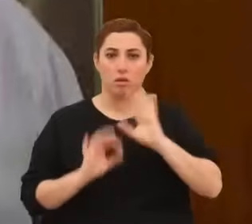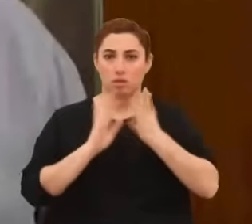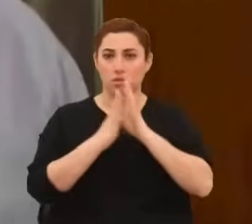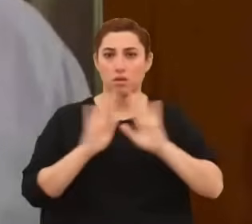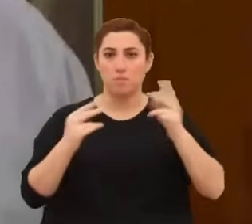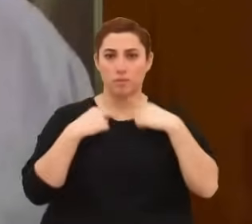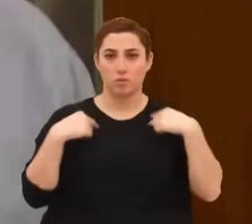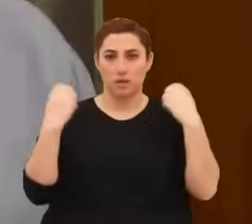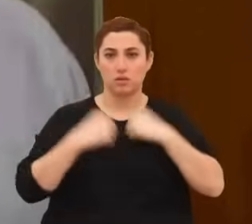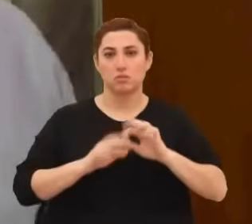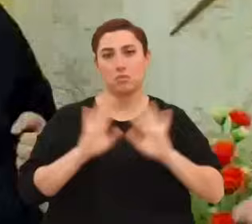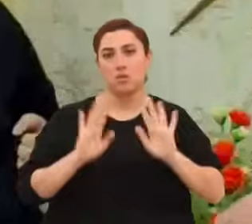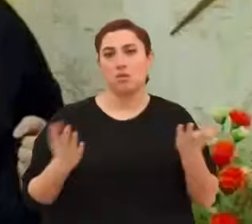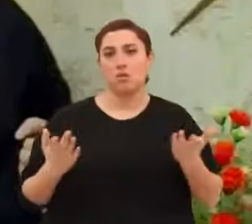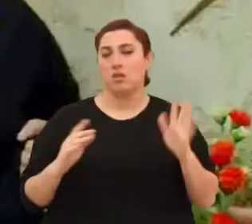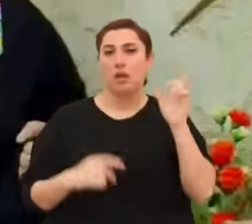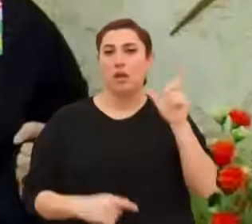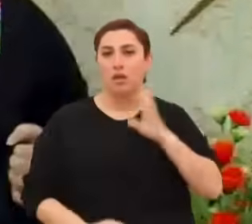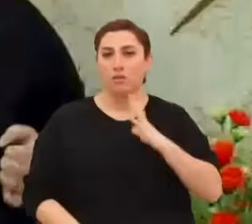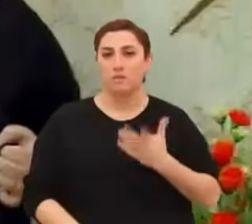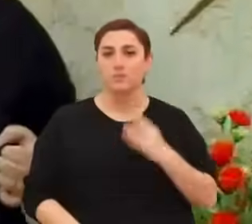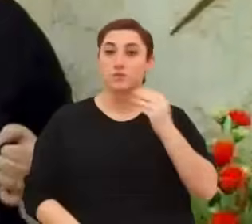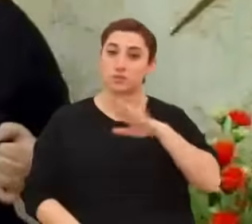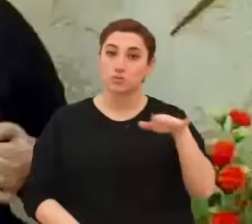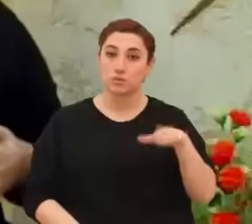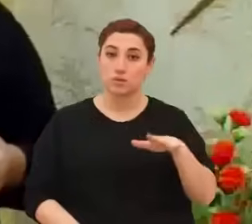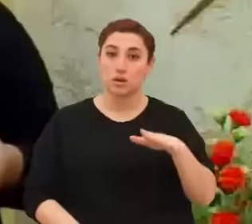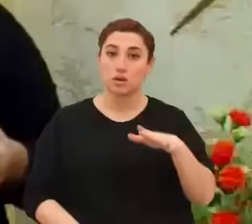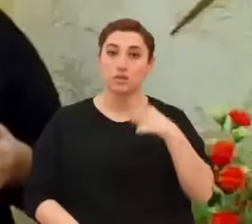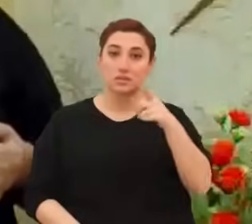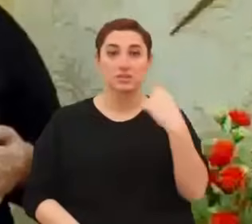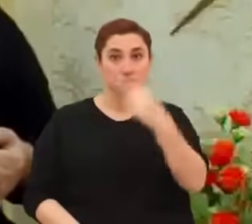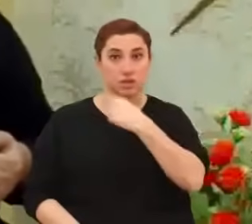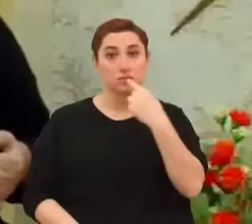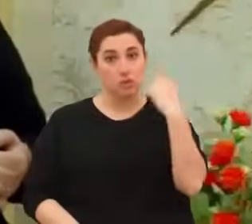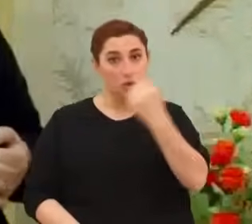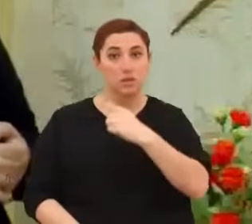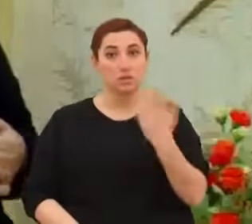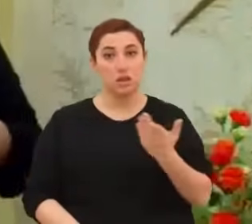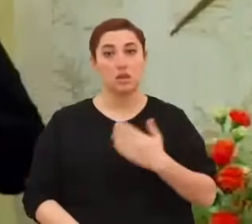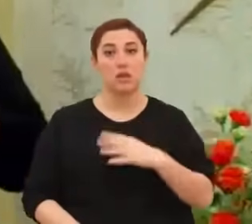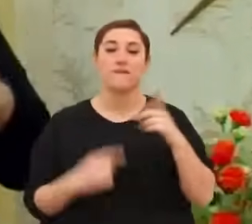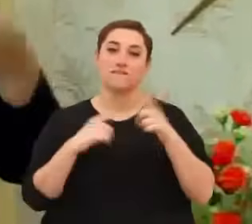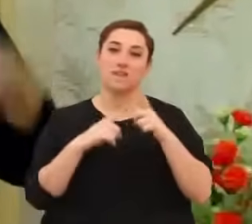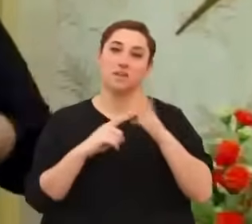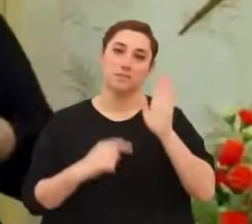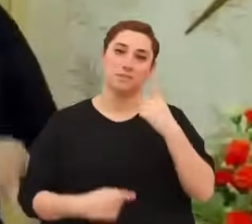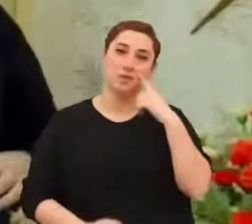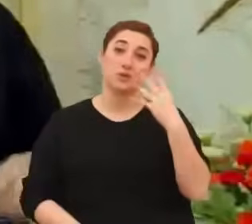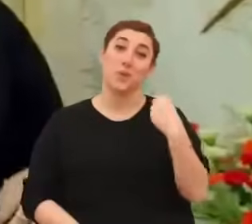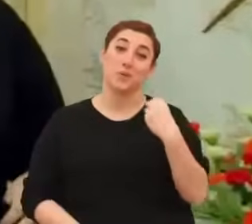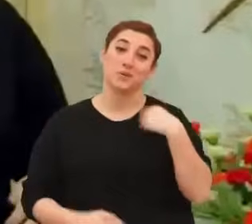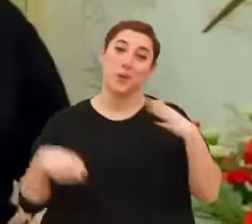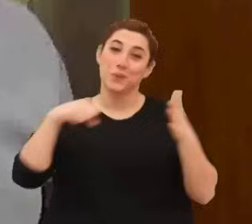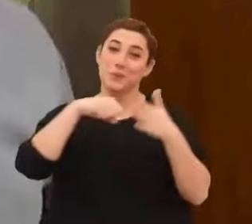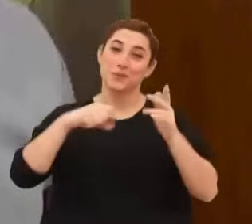tamam, gömlek giydik yeter hepsi. Allah Allah, ne gerek var? Çocuklar, siz de şey söylesenize yani. Fehmi'ciğim, bak, çok da